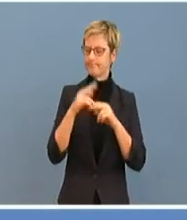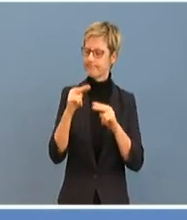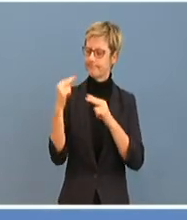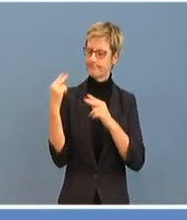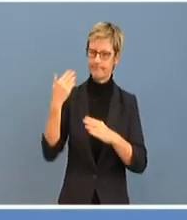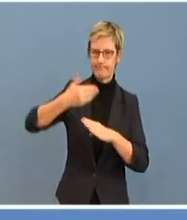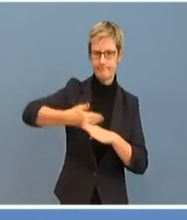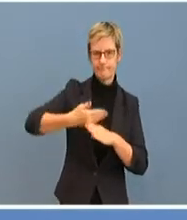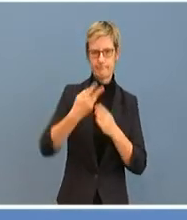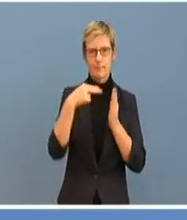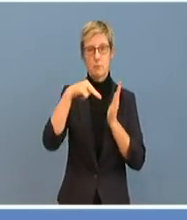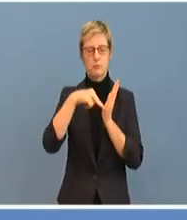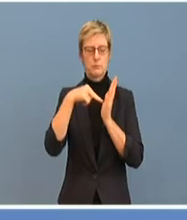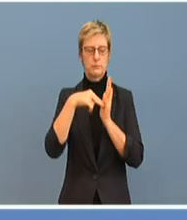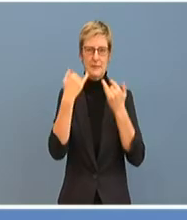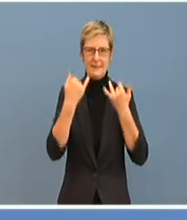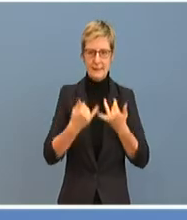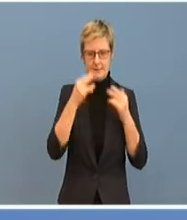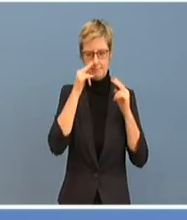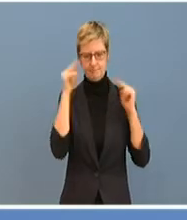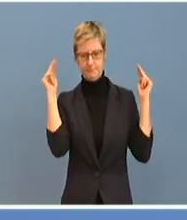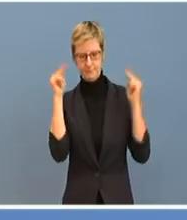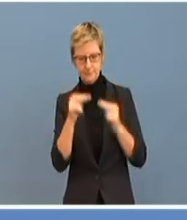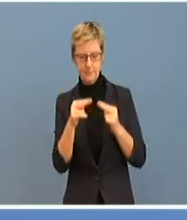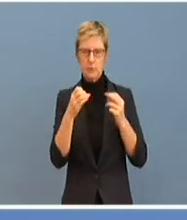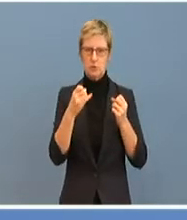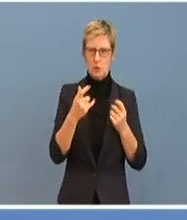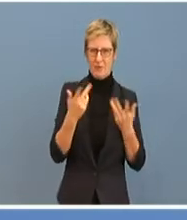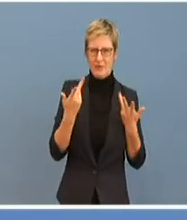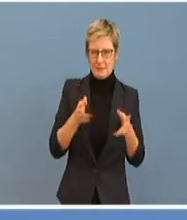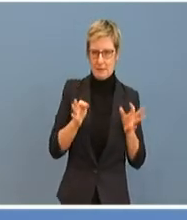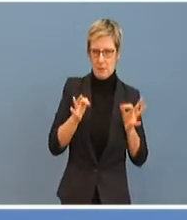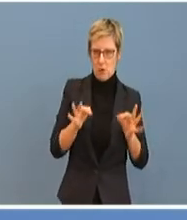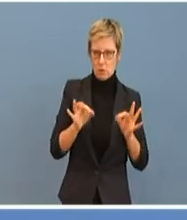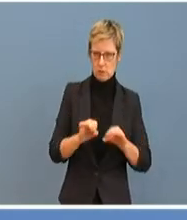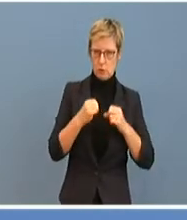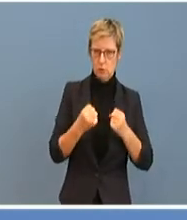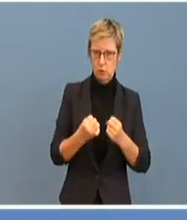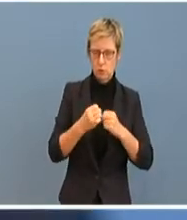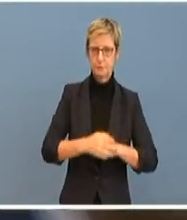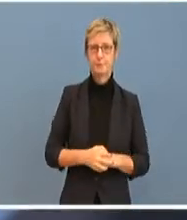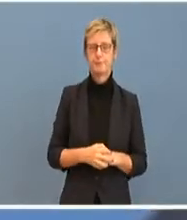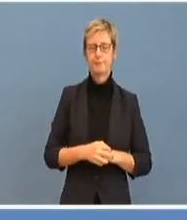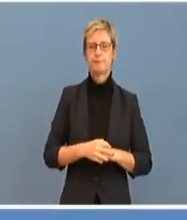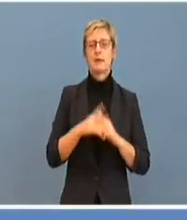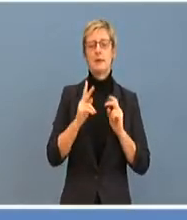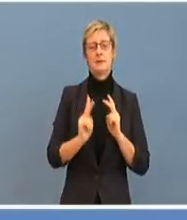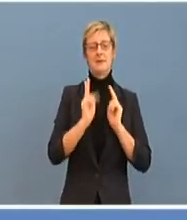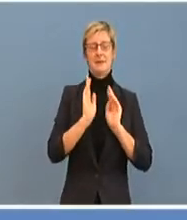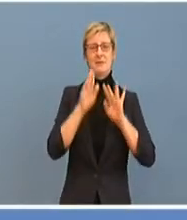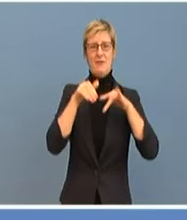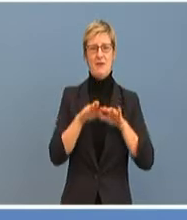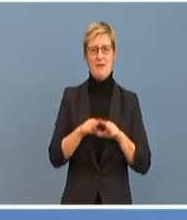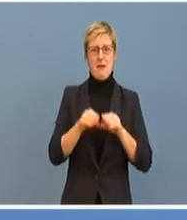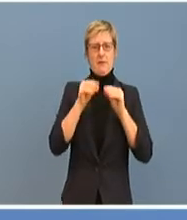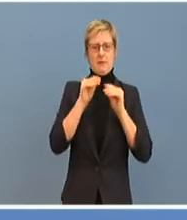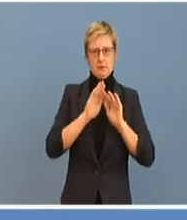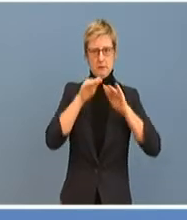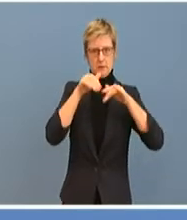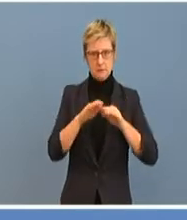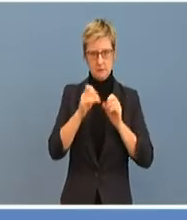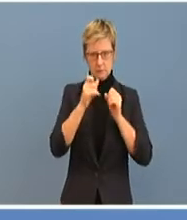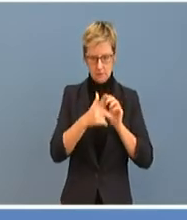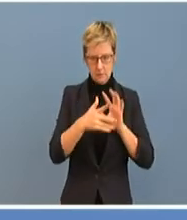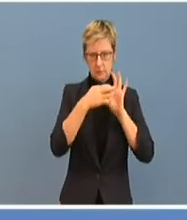Bestandsaufnahme der Situation jetzt, zu Beginn der zweiten Welle, der Situation in all ihren Facetten und dessen,